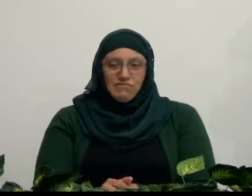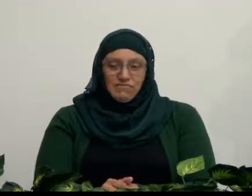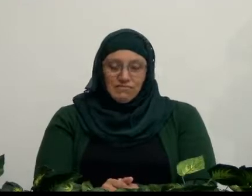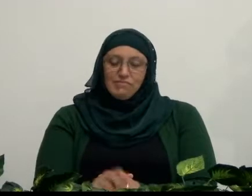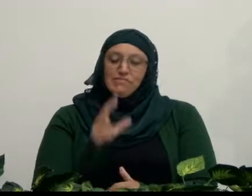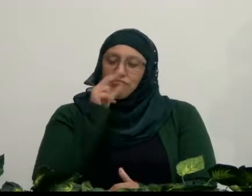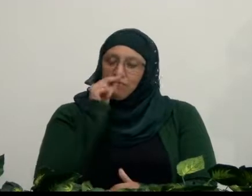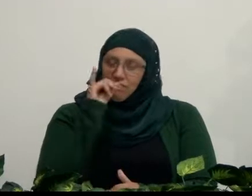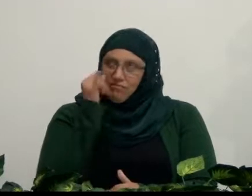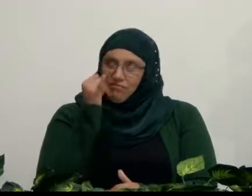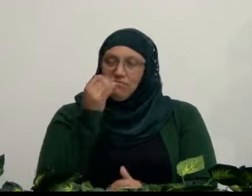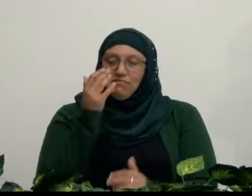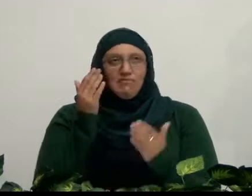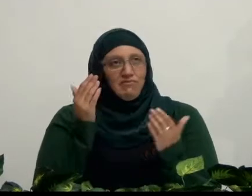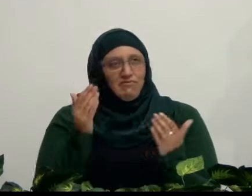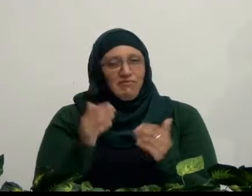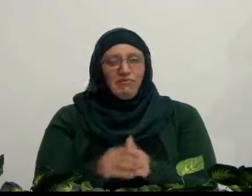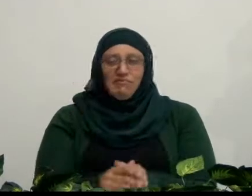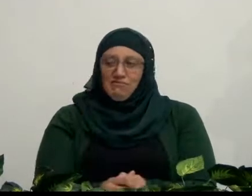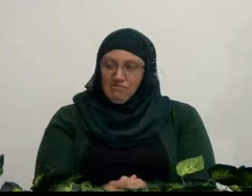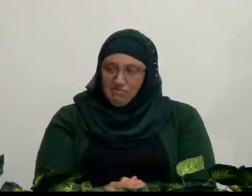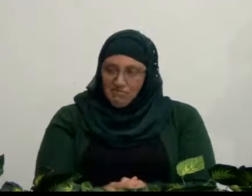وتغسيلي